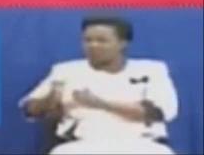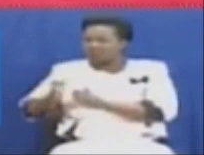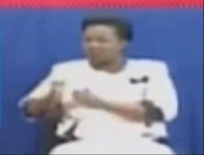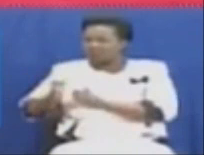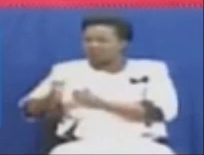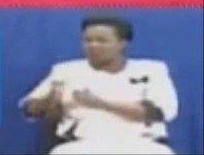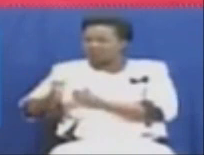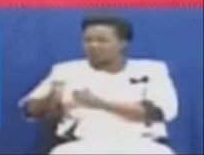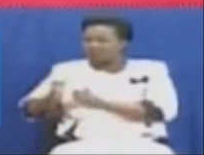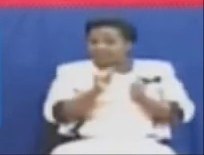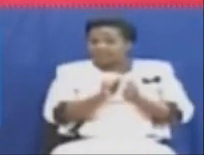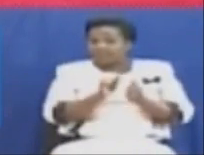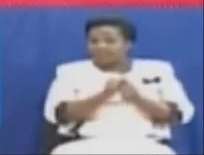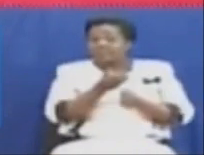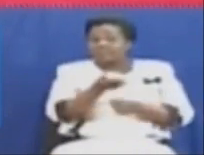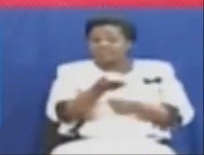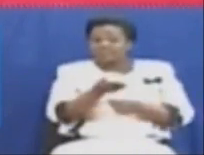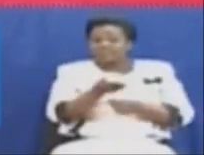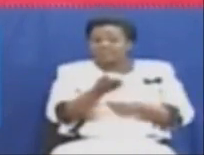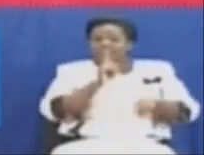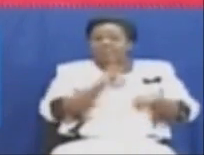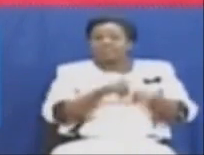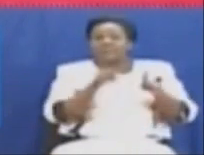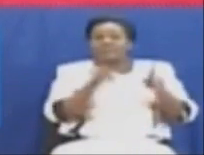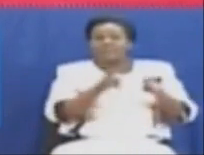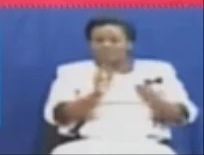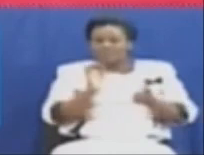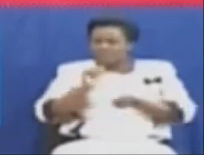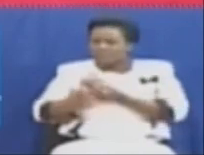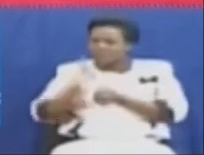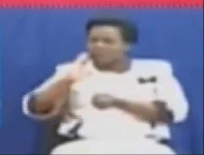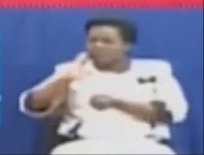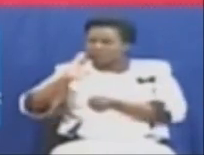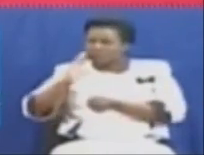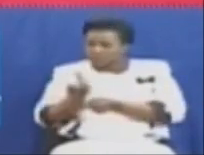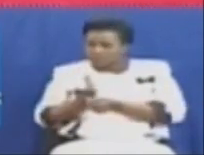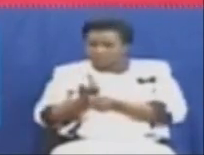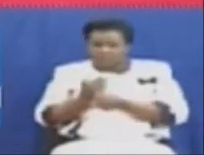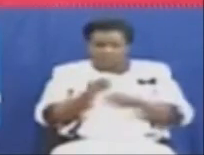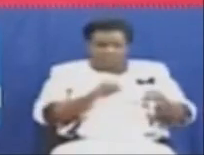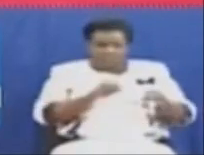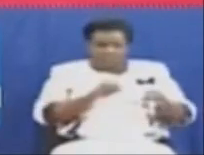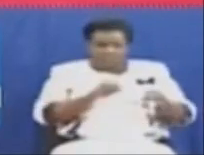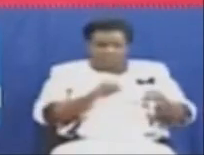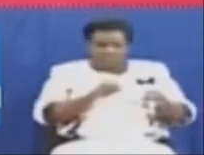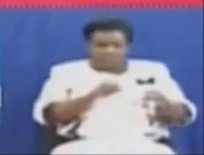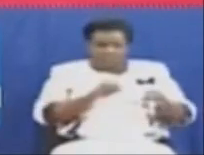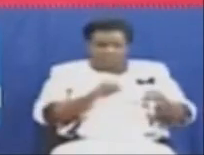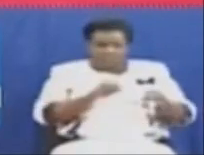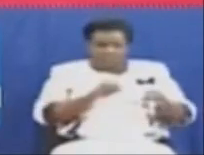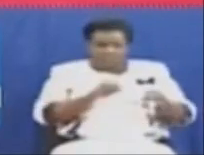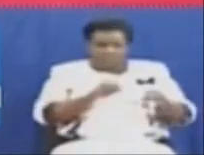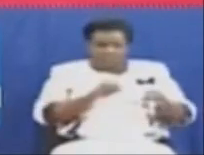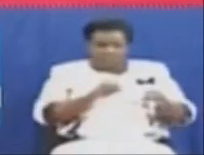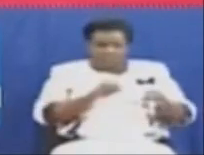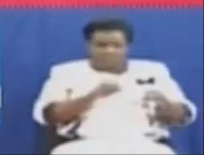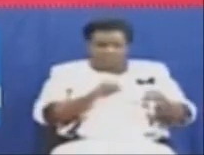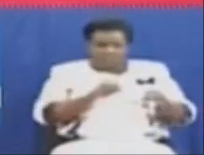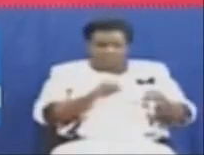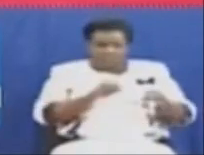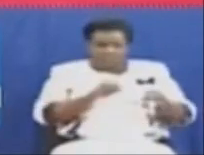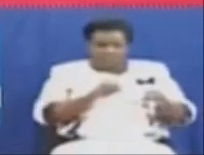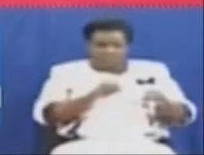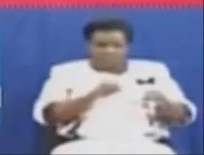inapokuwa na jambo kubwa sana, watatoa taarifa kwa kamati ya maafa ya taifa ambayo iko ofisi ya Waziri Mkuu, na yenyewe pia